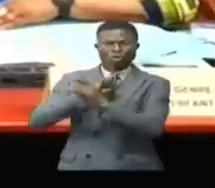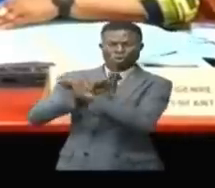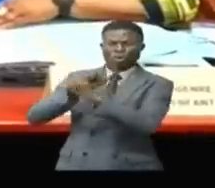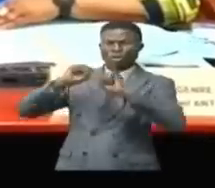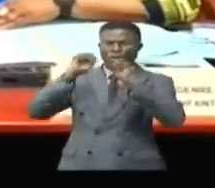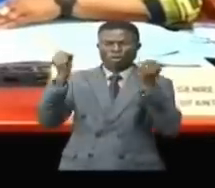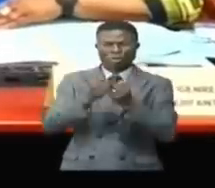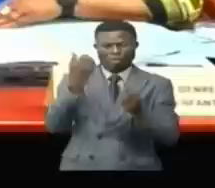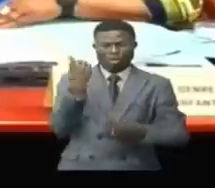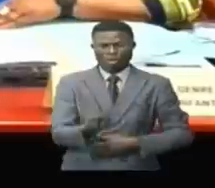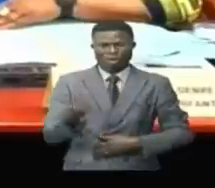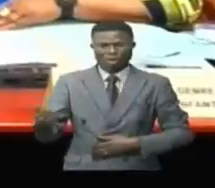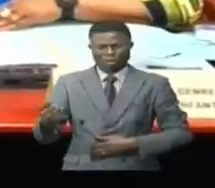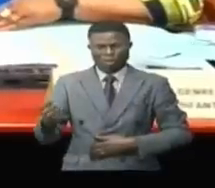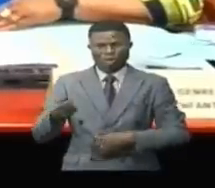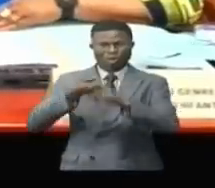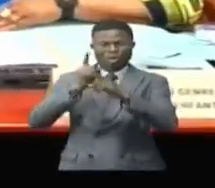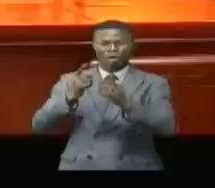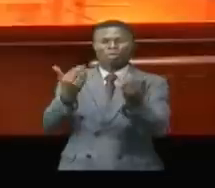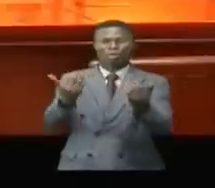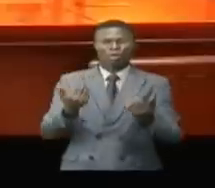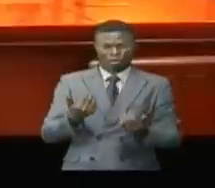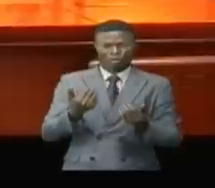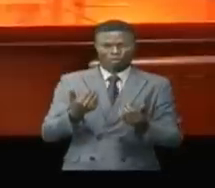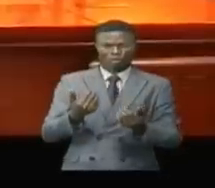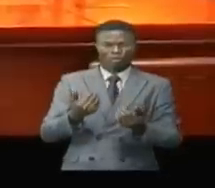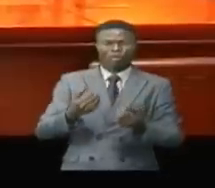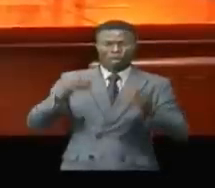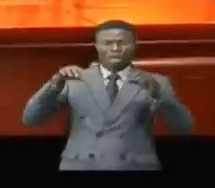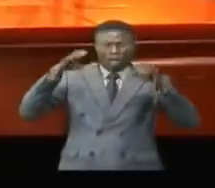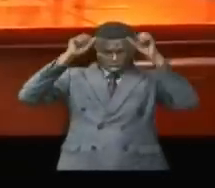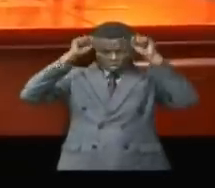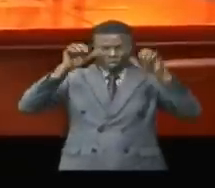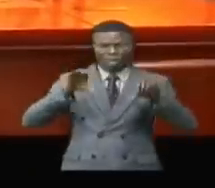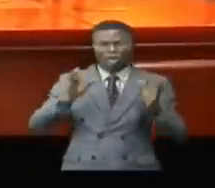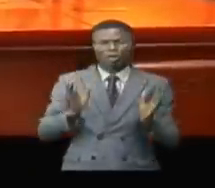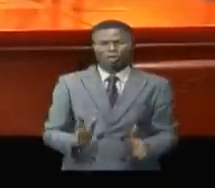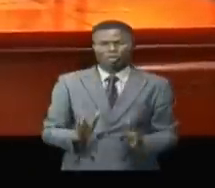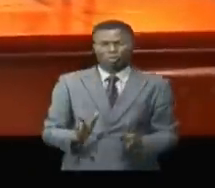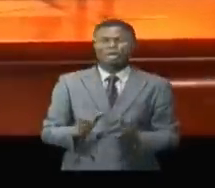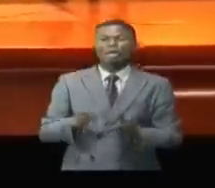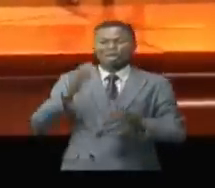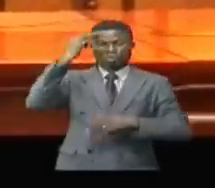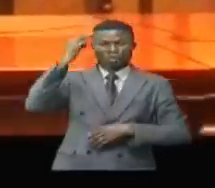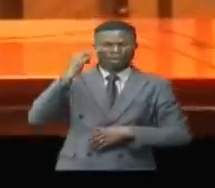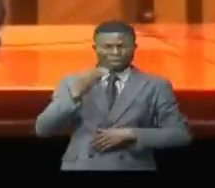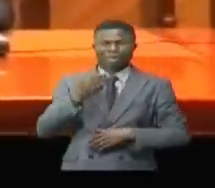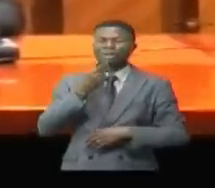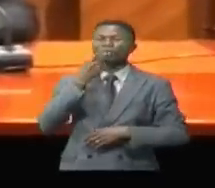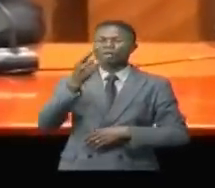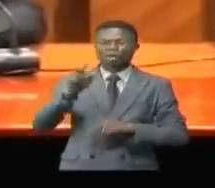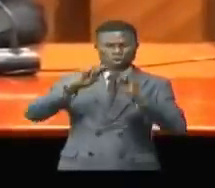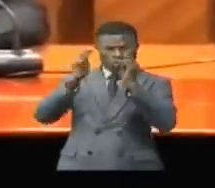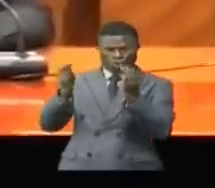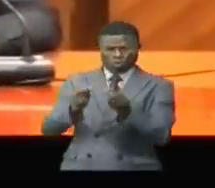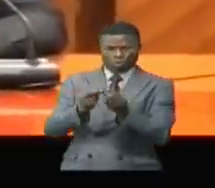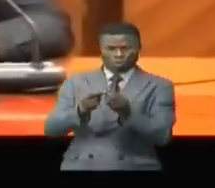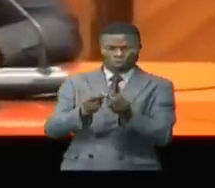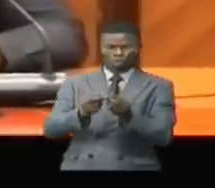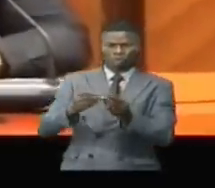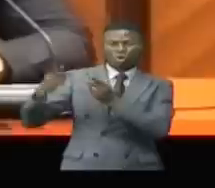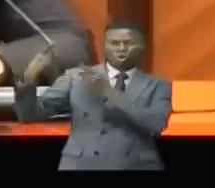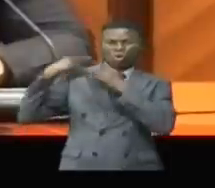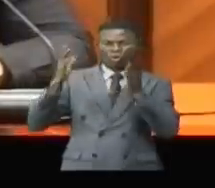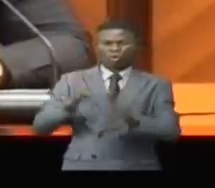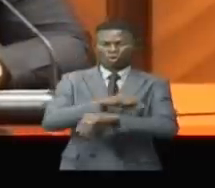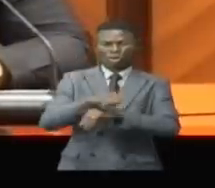sociale de l'enfant émanant de la volonté du législateur congolais. Elle a indiqué que cette structure, dotée d'une autonomie